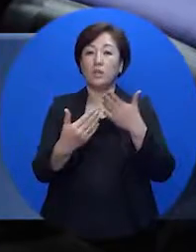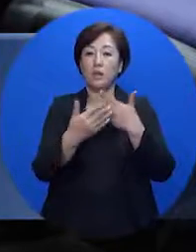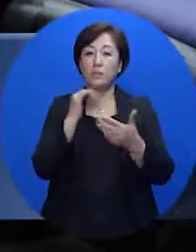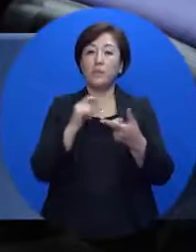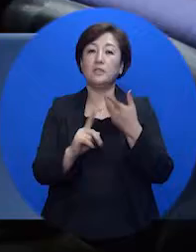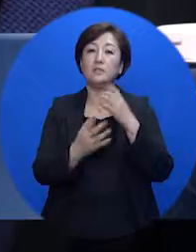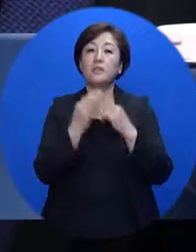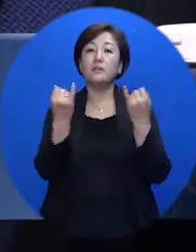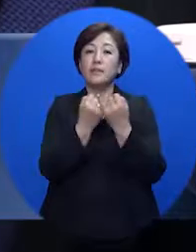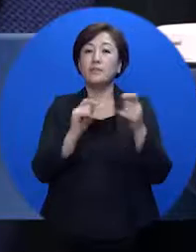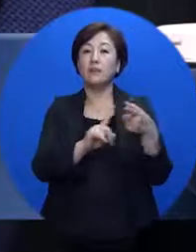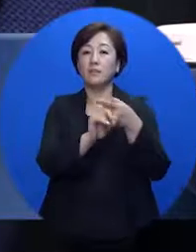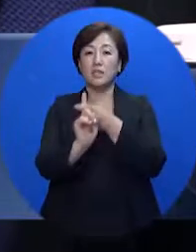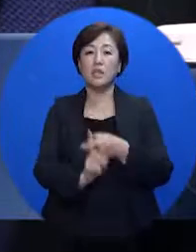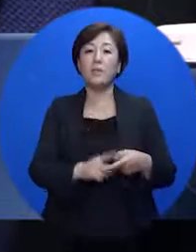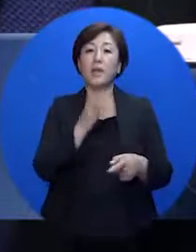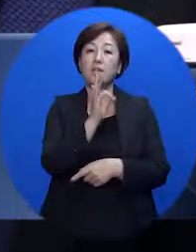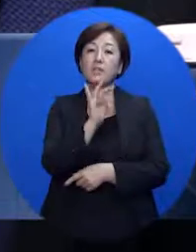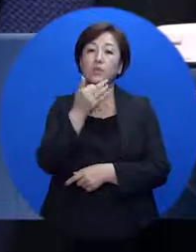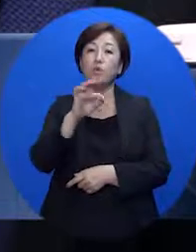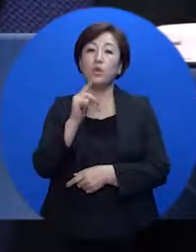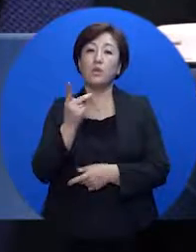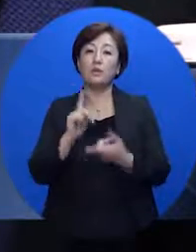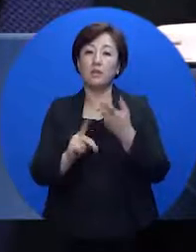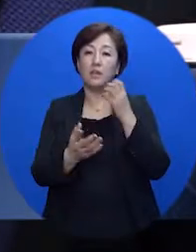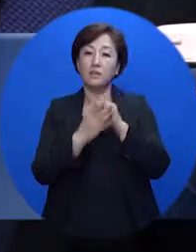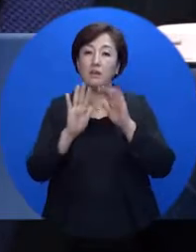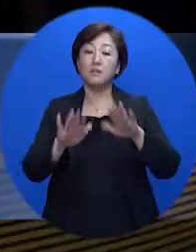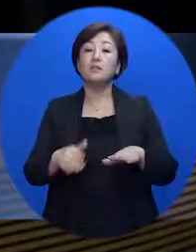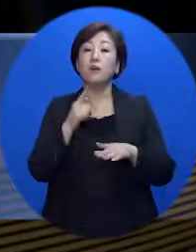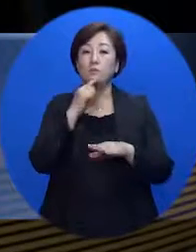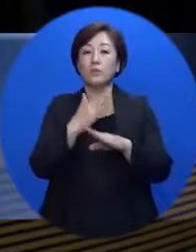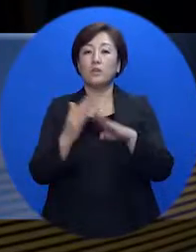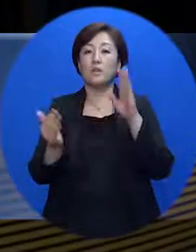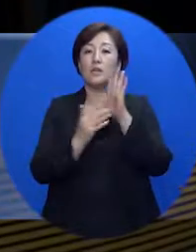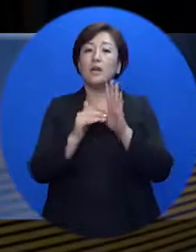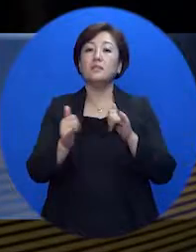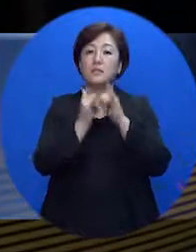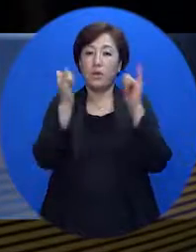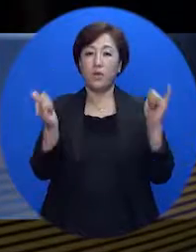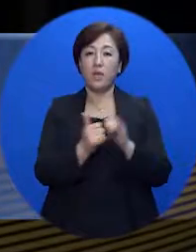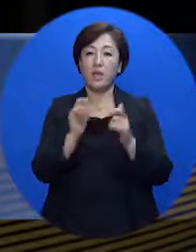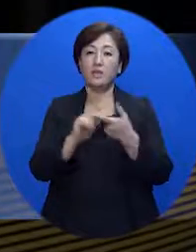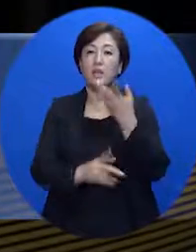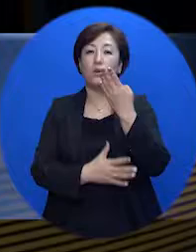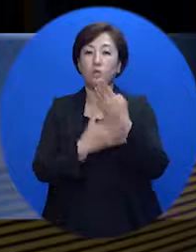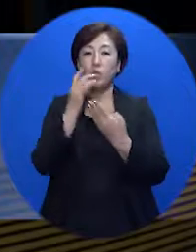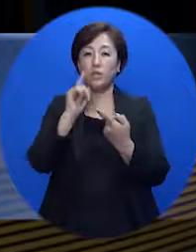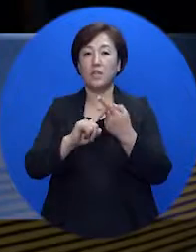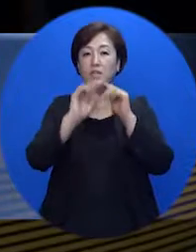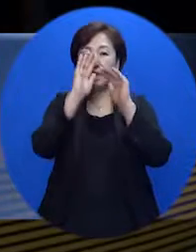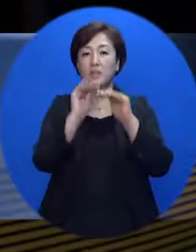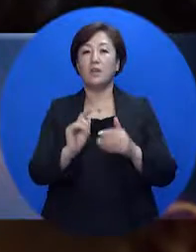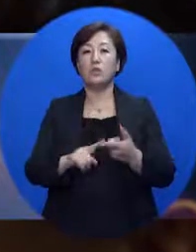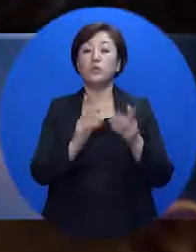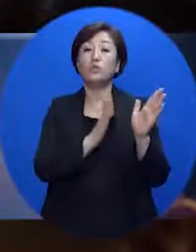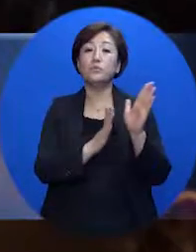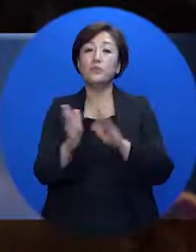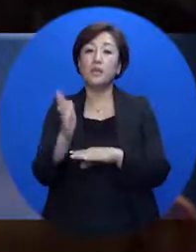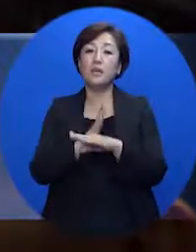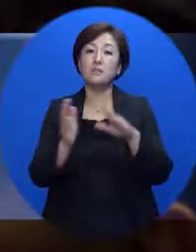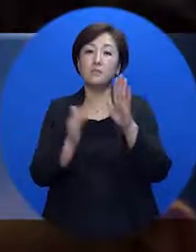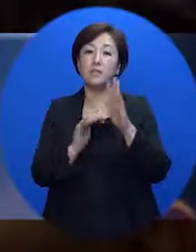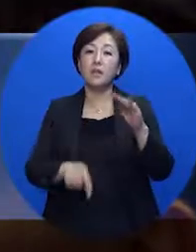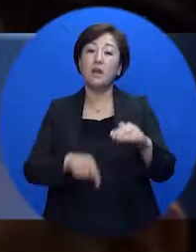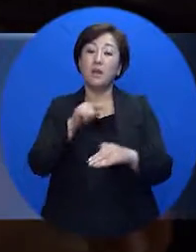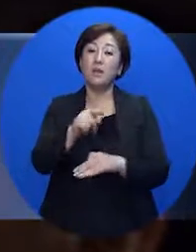뉴코리아 여성연합의 이소연 대표로 클로즈업 최근 북한 사회와 통일 이슈를 주제로 진행했습니다. 울산시